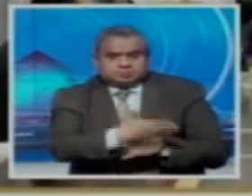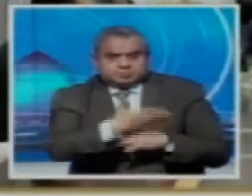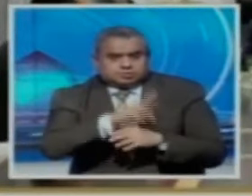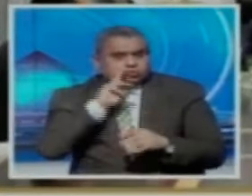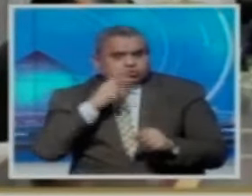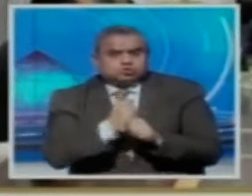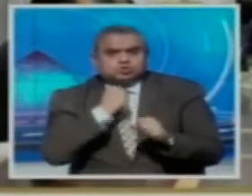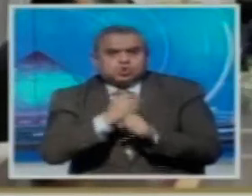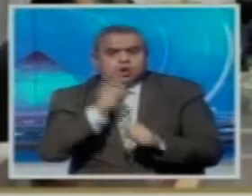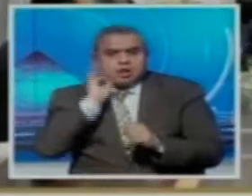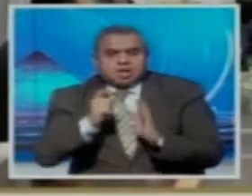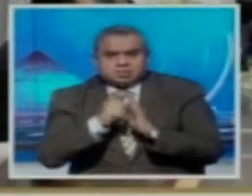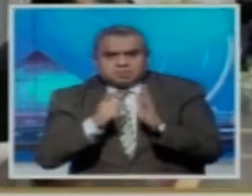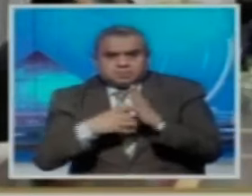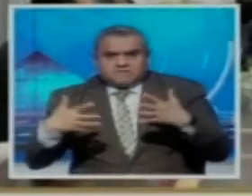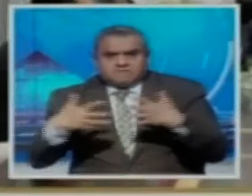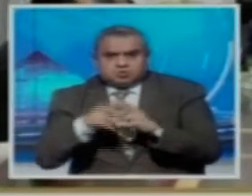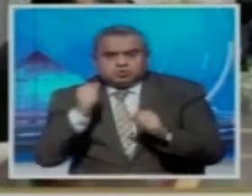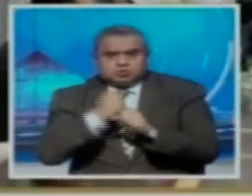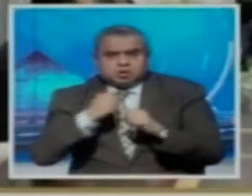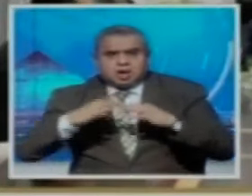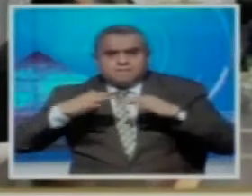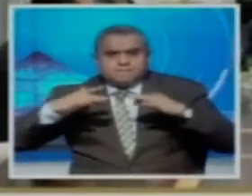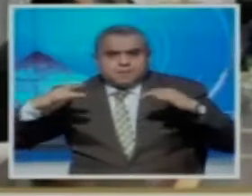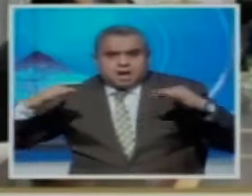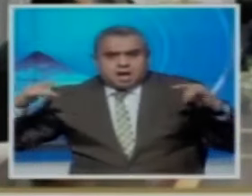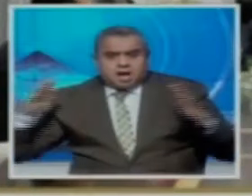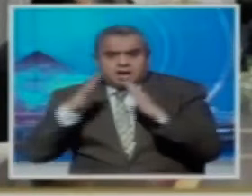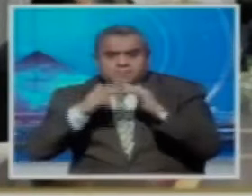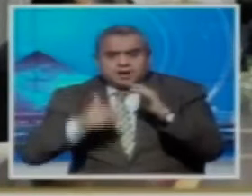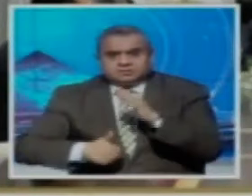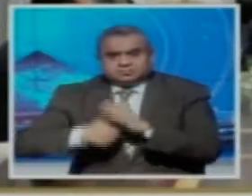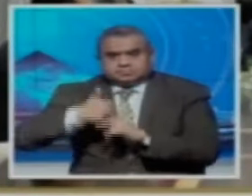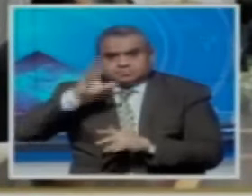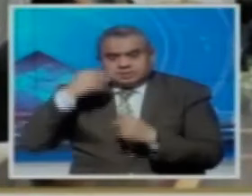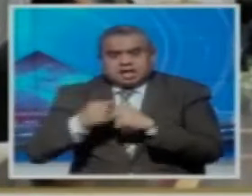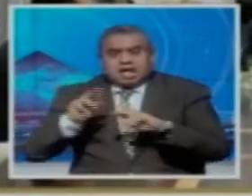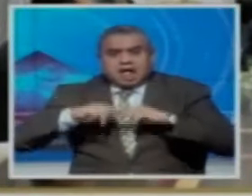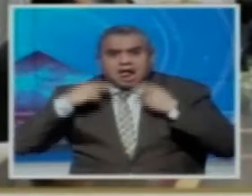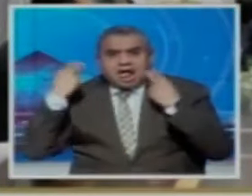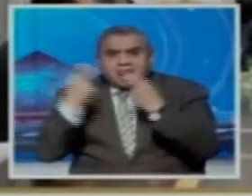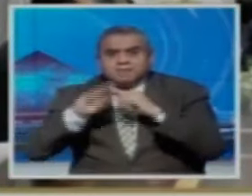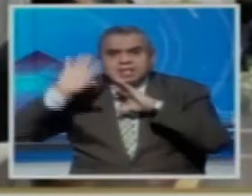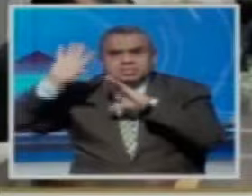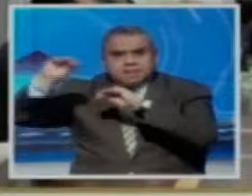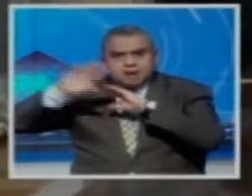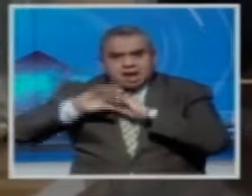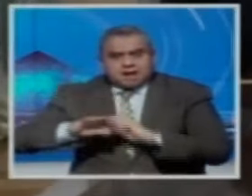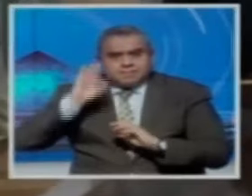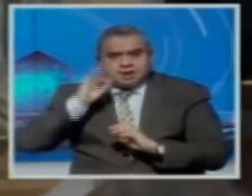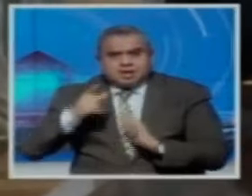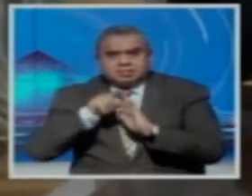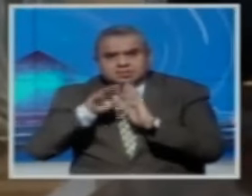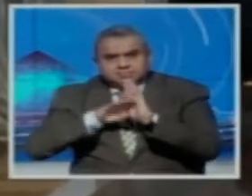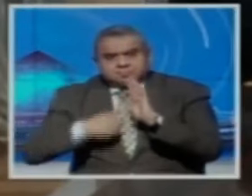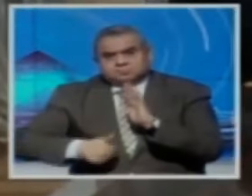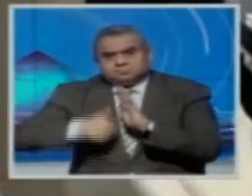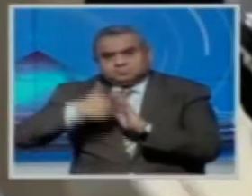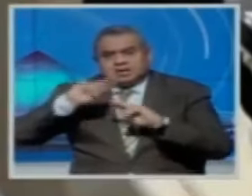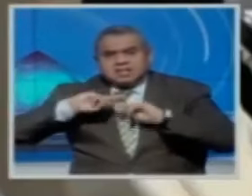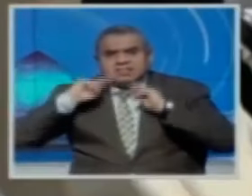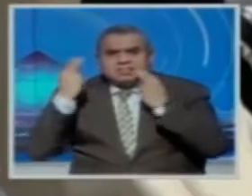العمل على تعزيز نشاط الموانئ المصرية على المستويين الإقليمي والعالمي بتطبيق المعايير